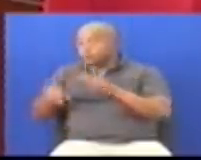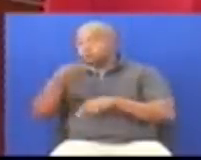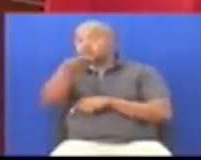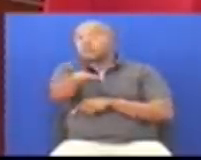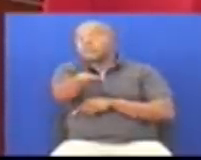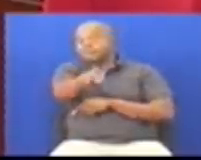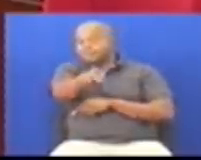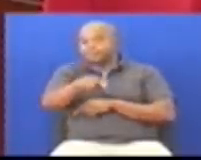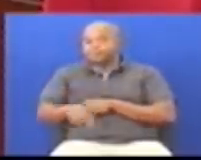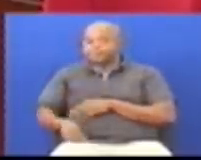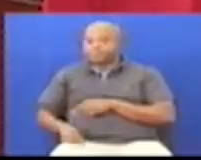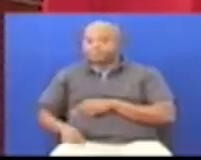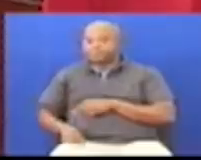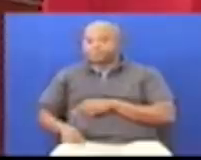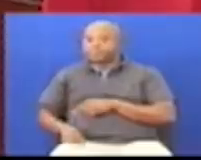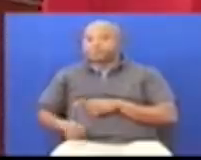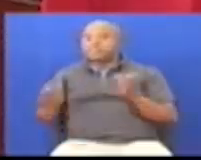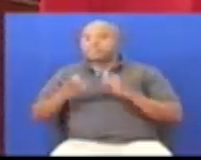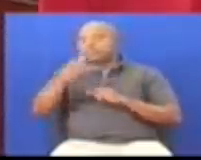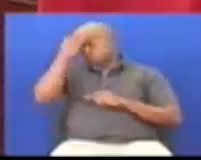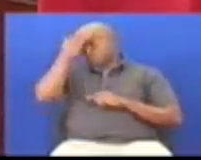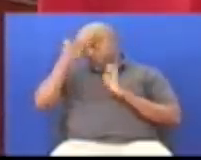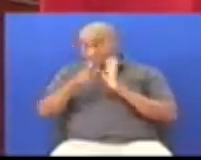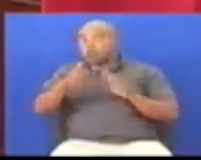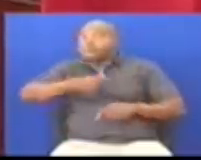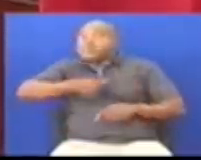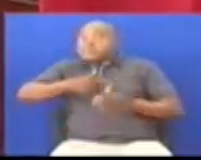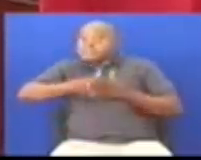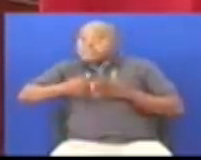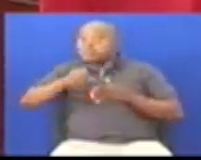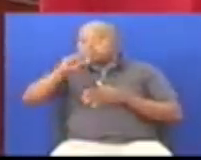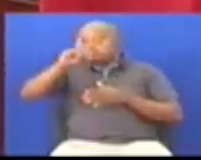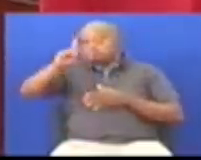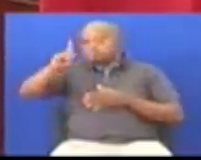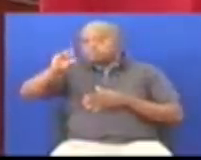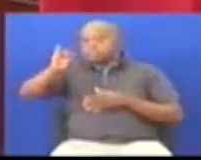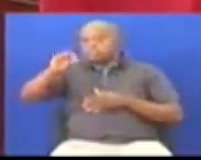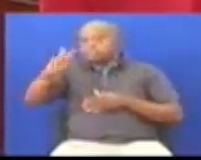amepewa. Tutajua Kitwanga leo hii